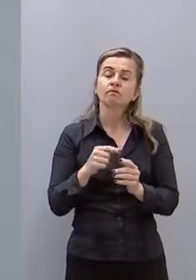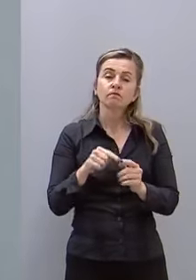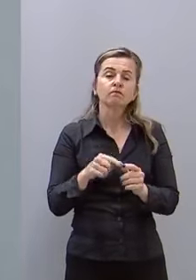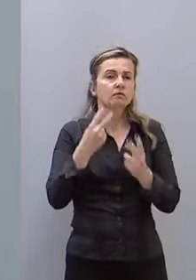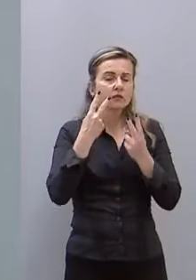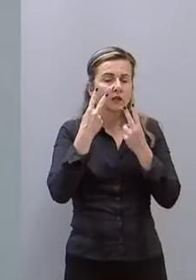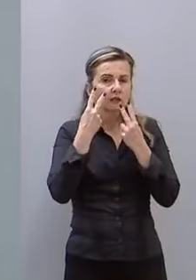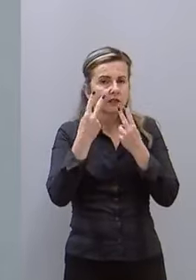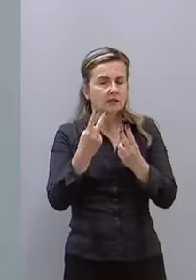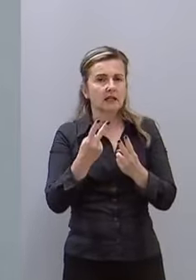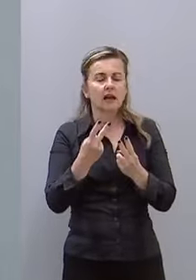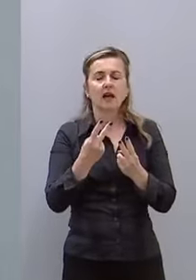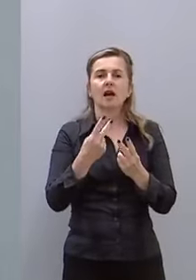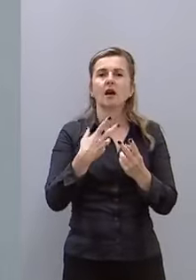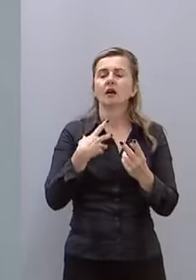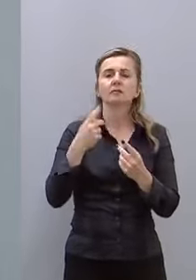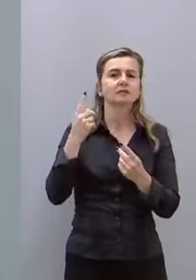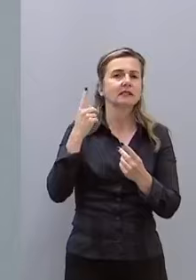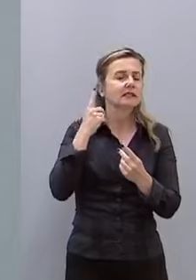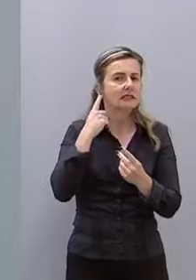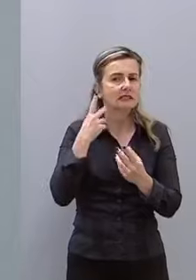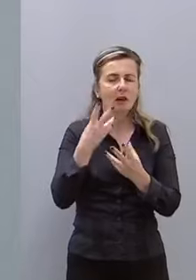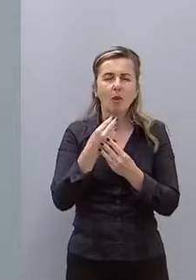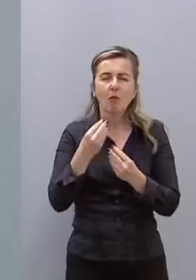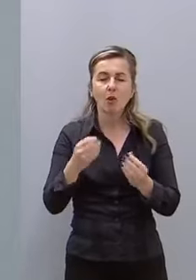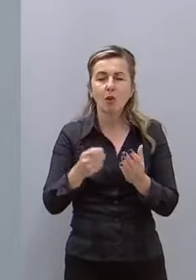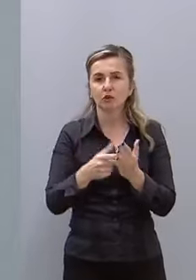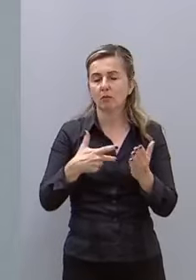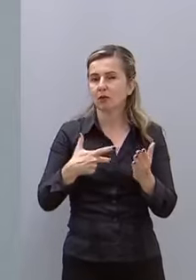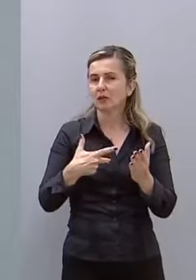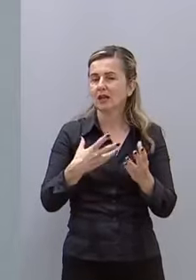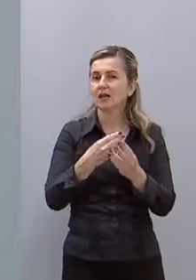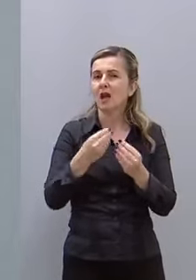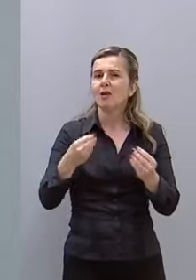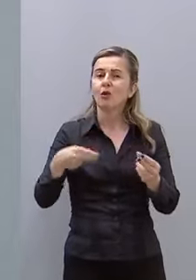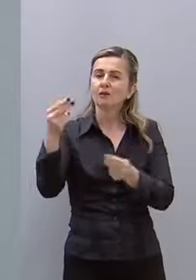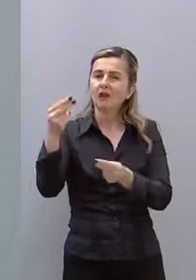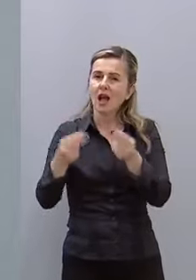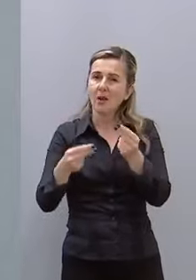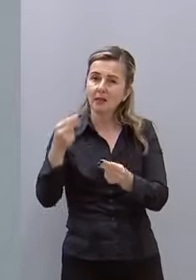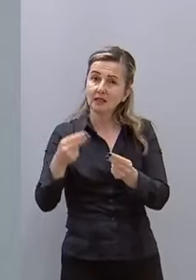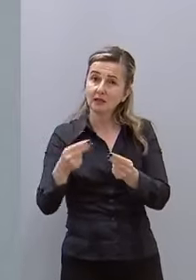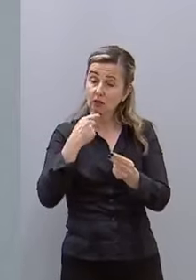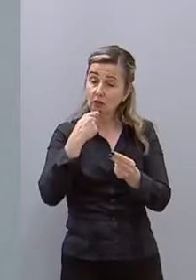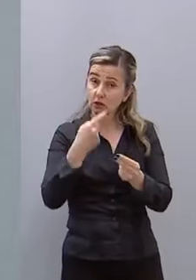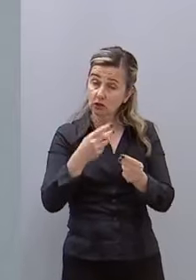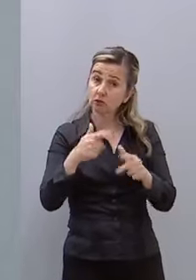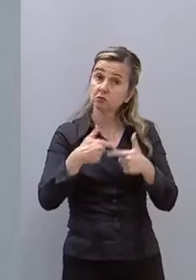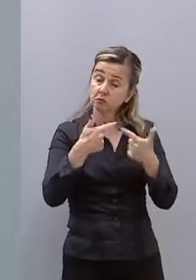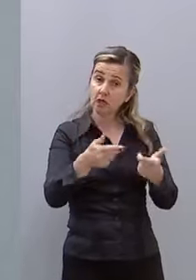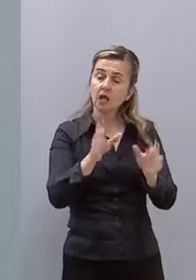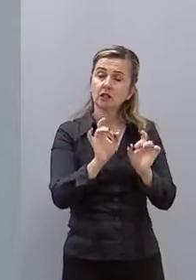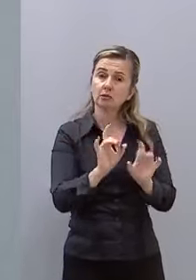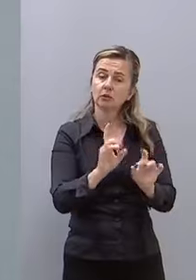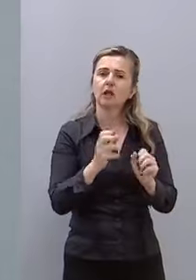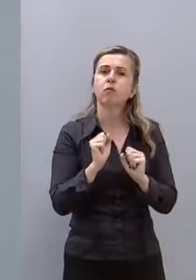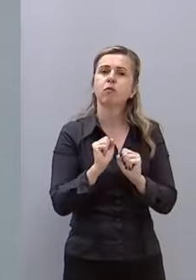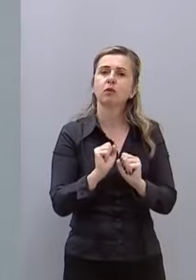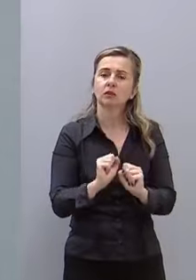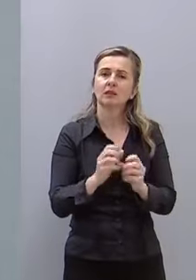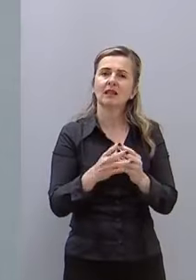e giustamente sentire molto importante il tema da parte di molte amministrazioni che dicono mettiamo a disposizione la possibilità di